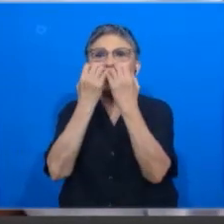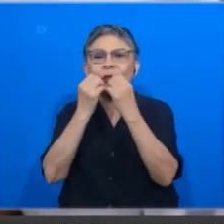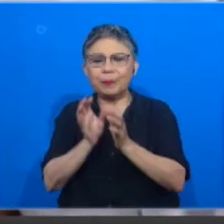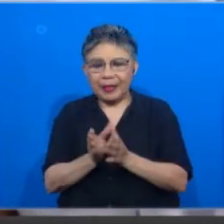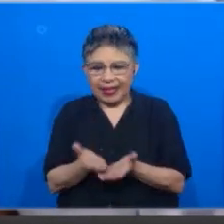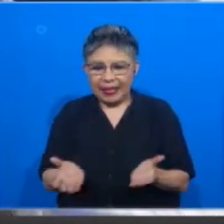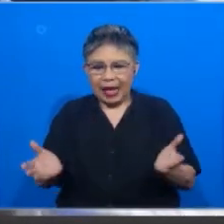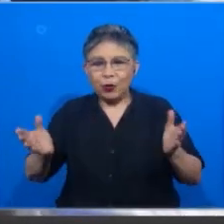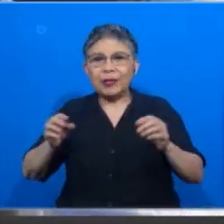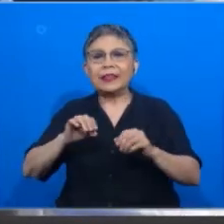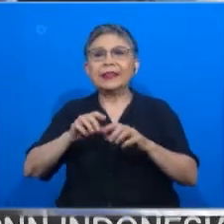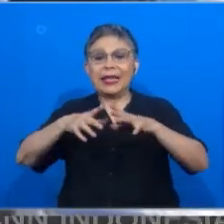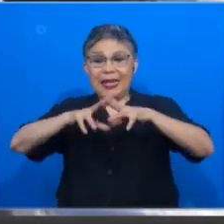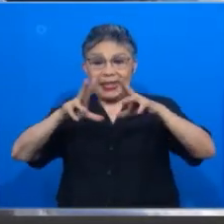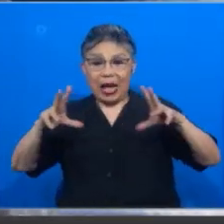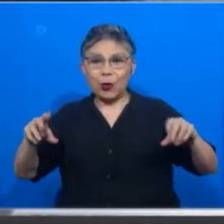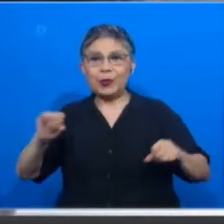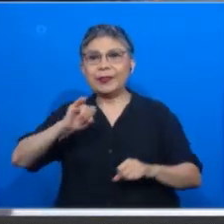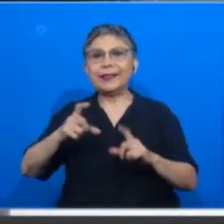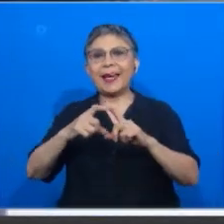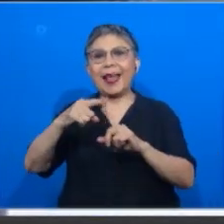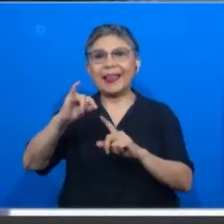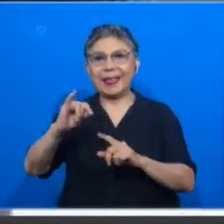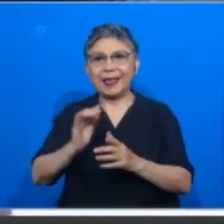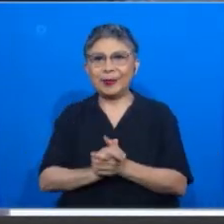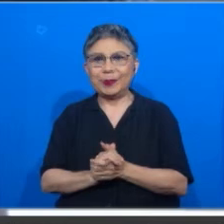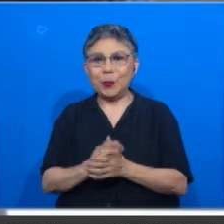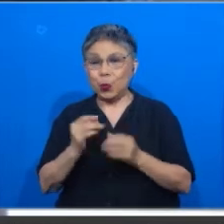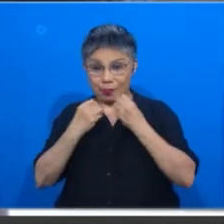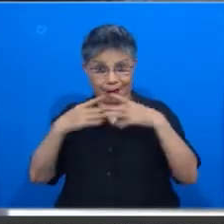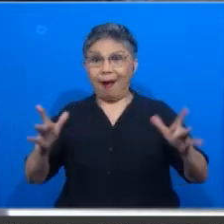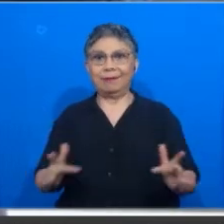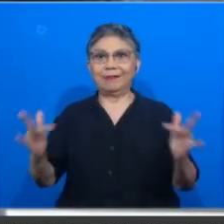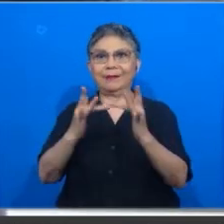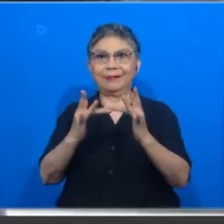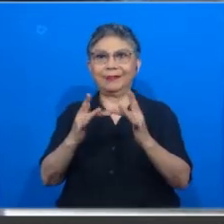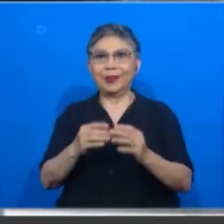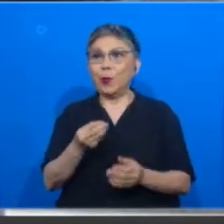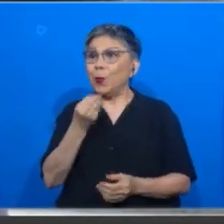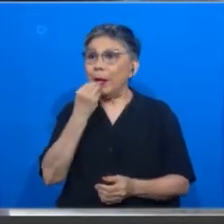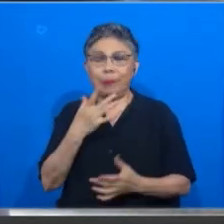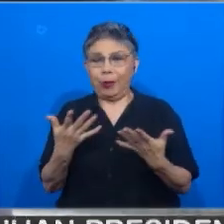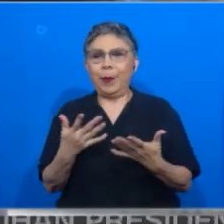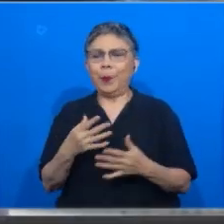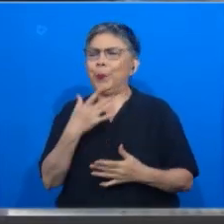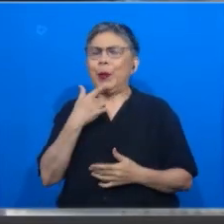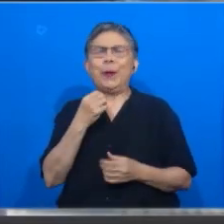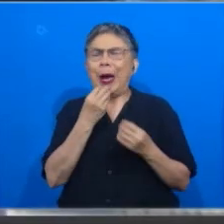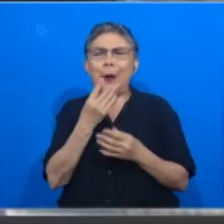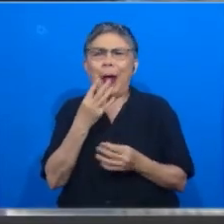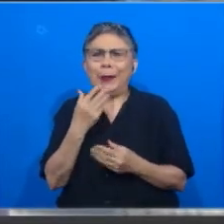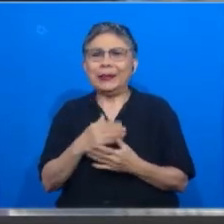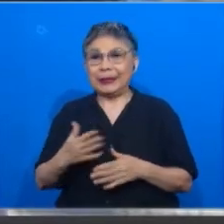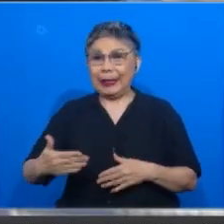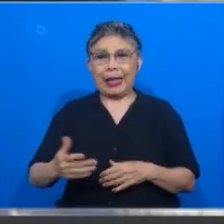jati. Dari Gresik, katanya kan viral gitu. Ya. Rasanya gimana? Nah, enak mas, sambalnya pedas, ikannya